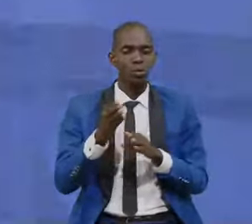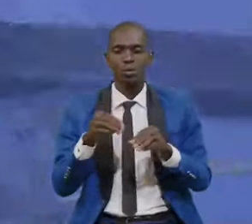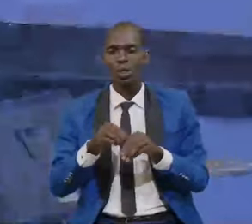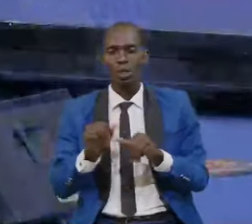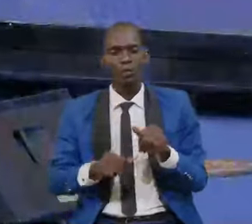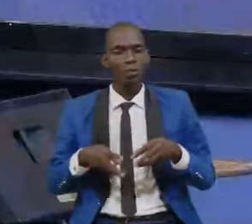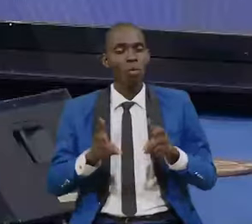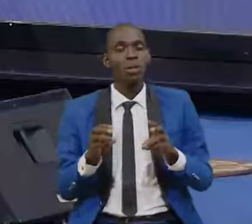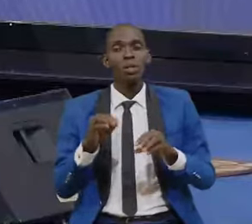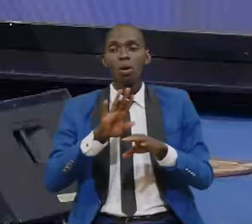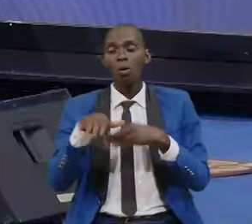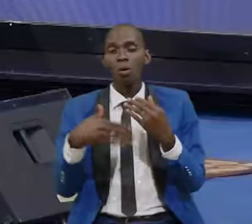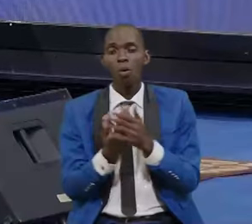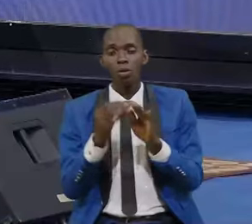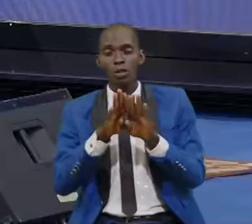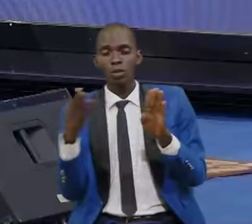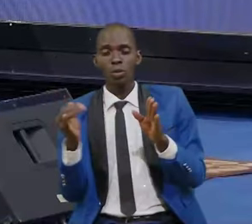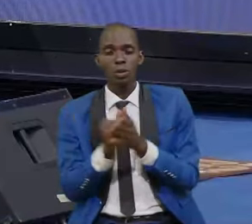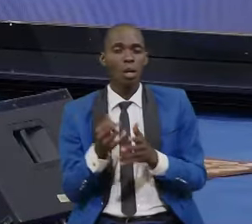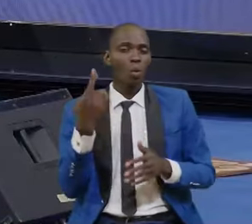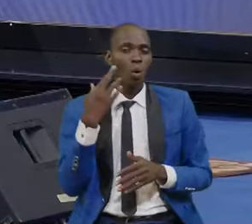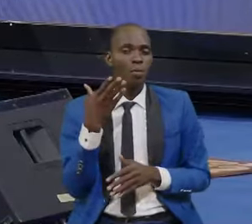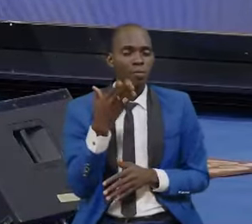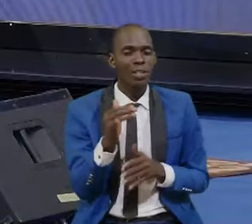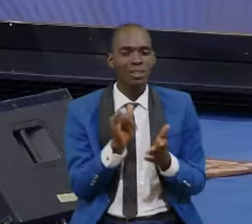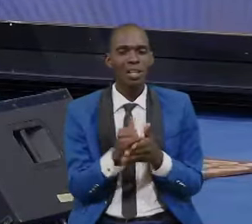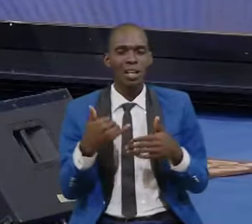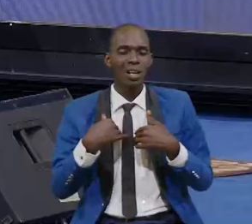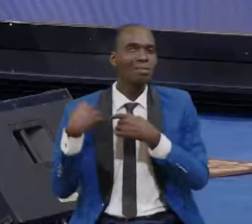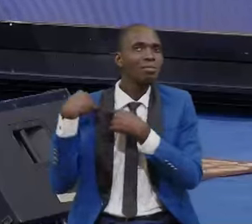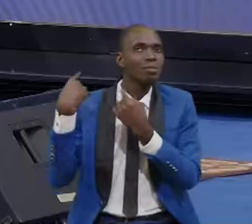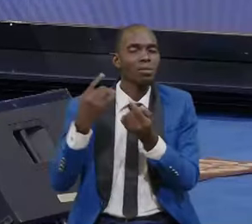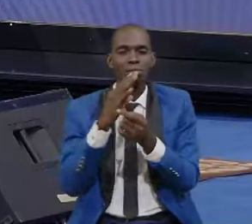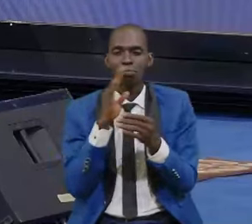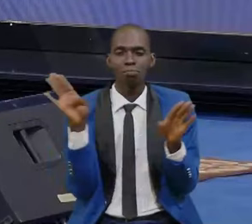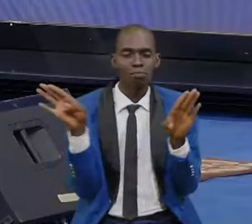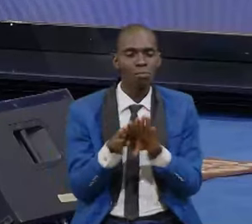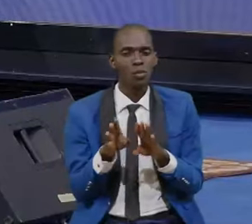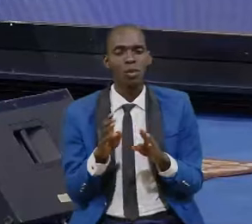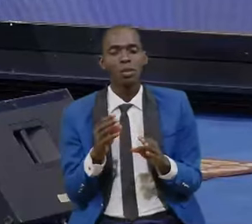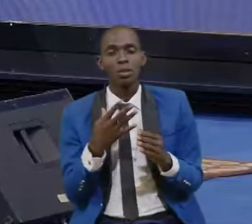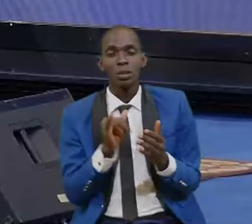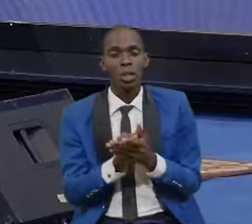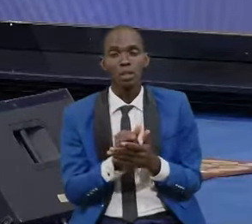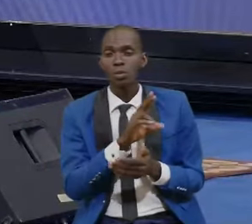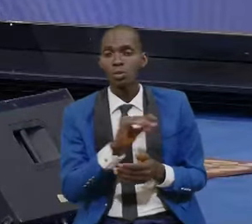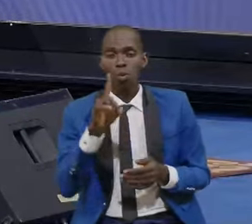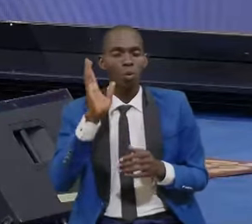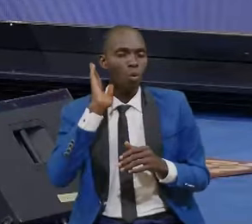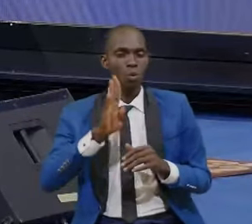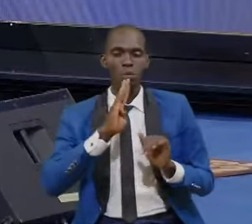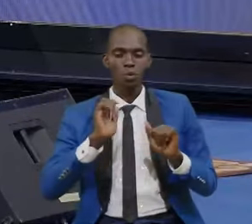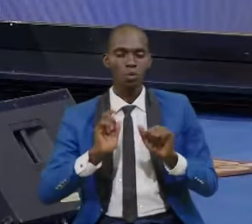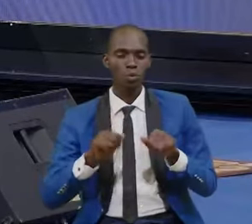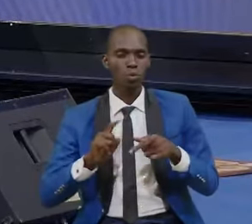les portes qui étaient là et qui étaient fermées pour que personne ne puisse